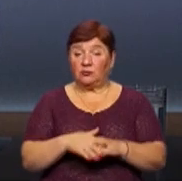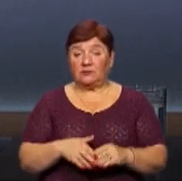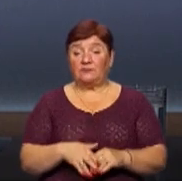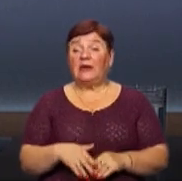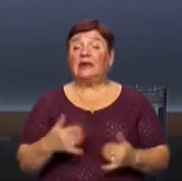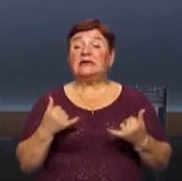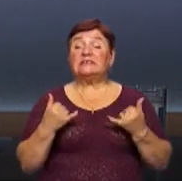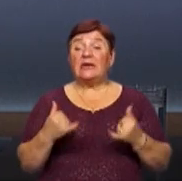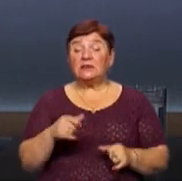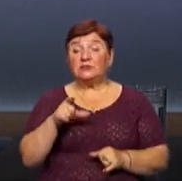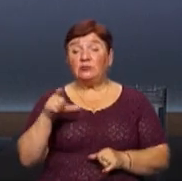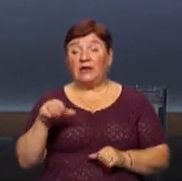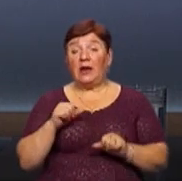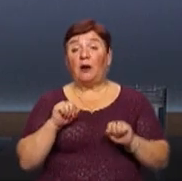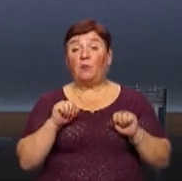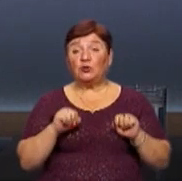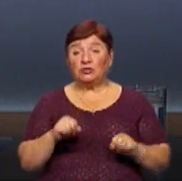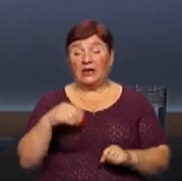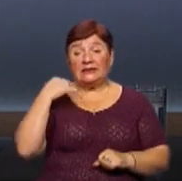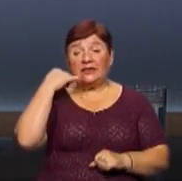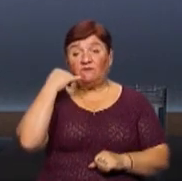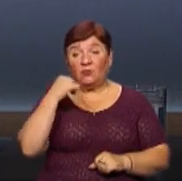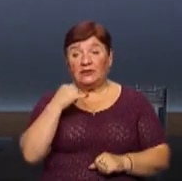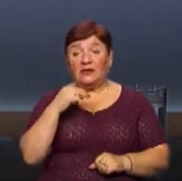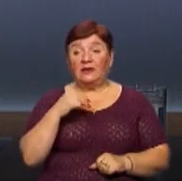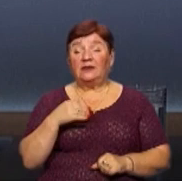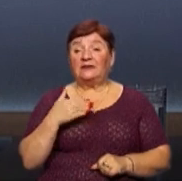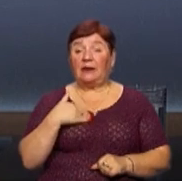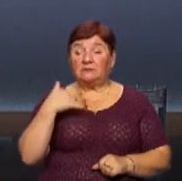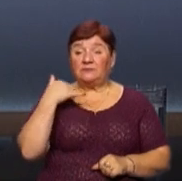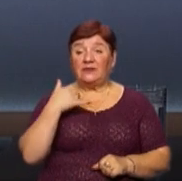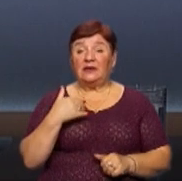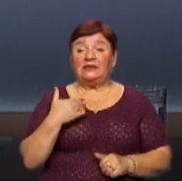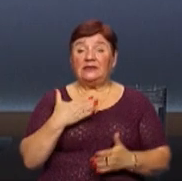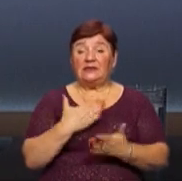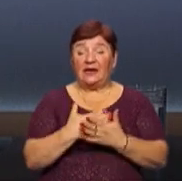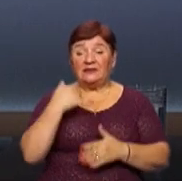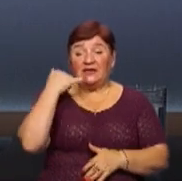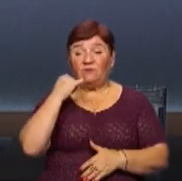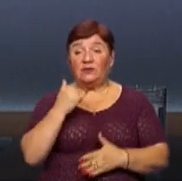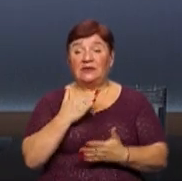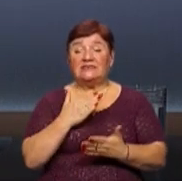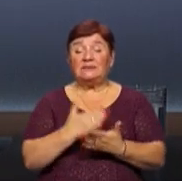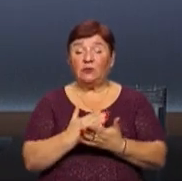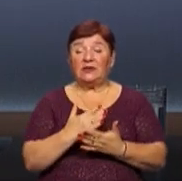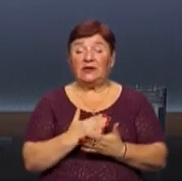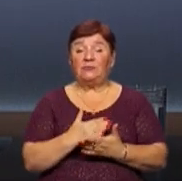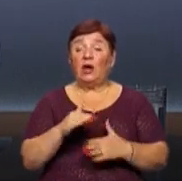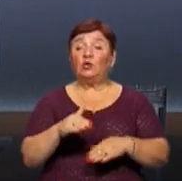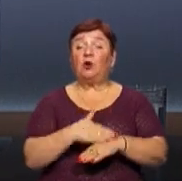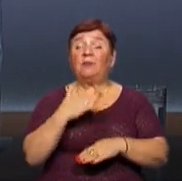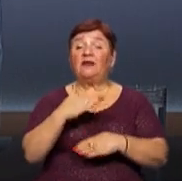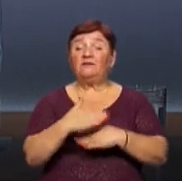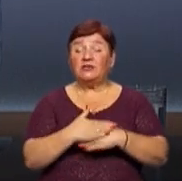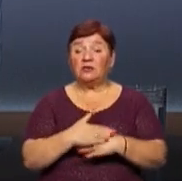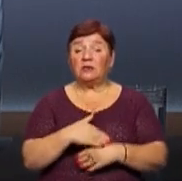і зараз людина ще може отримати відповідь, зателефонувавши нам у студію. І, до речі, у нас є телефонний дзвіночок. Доброго